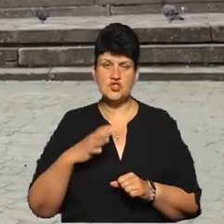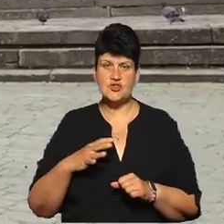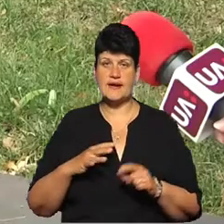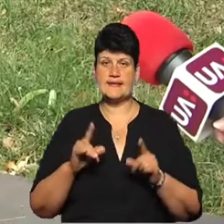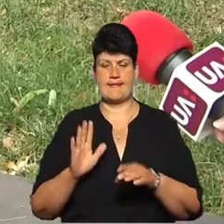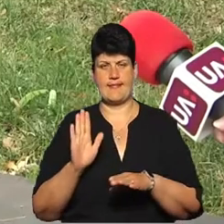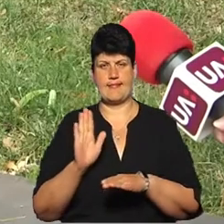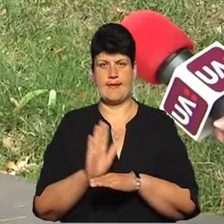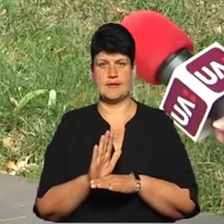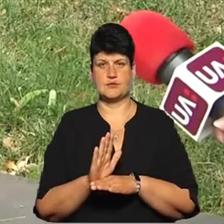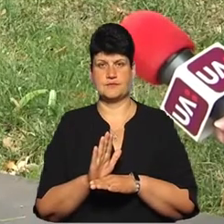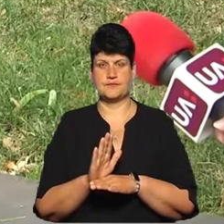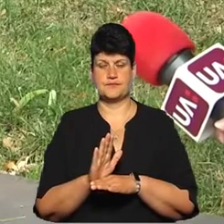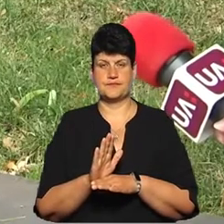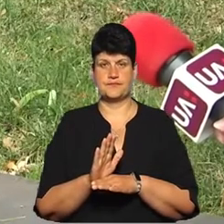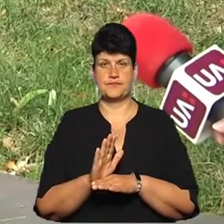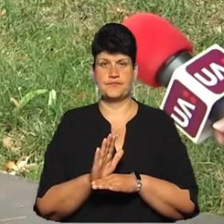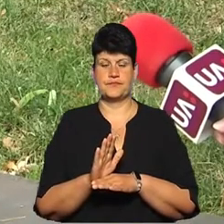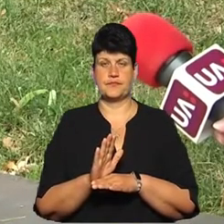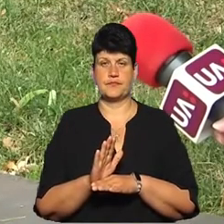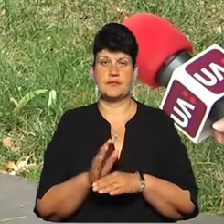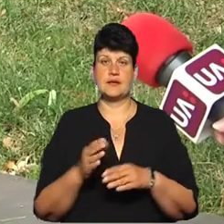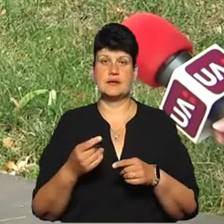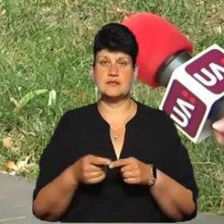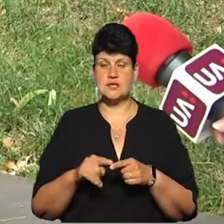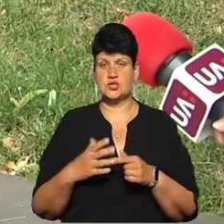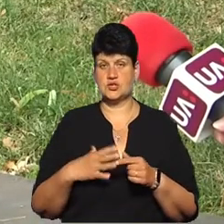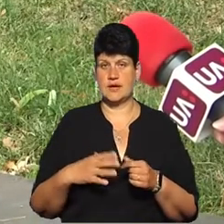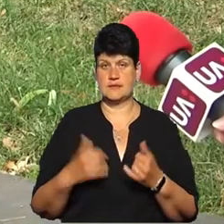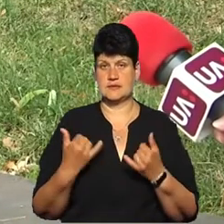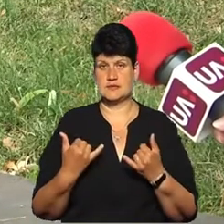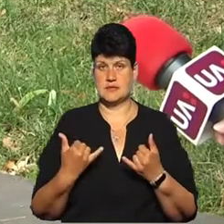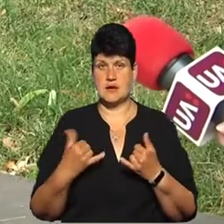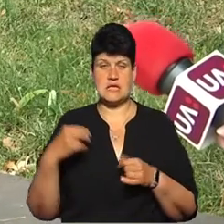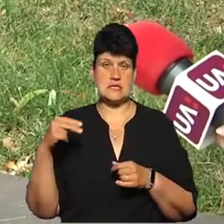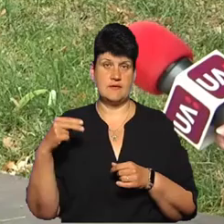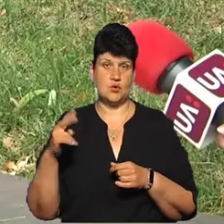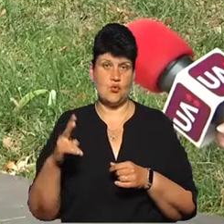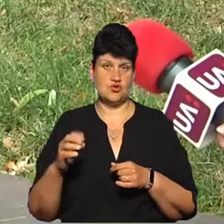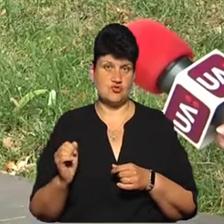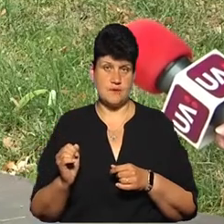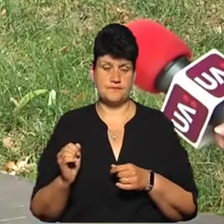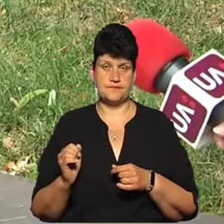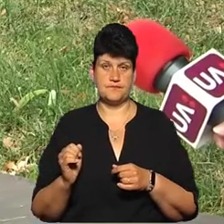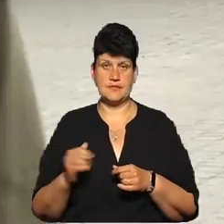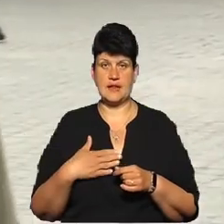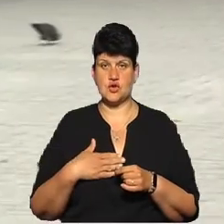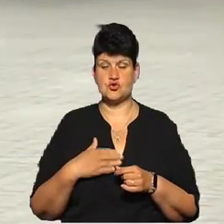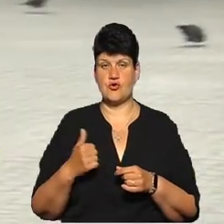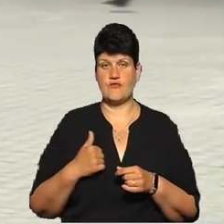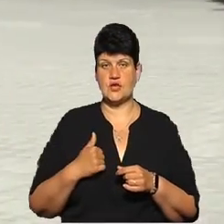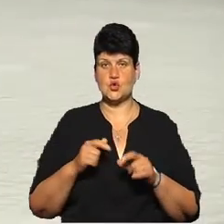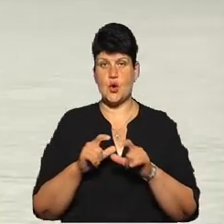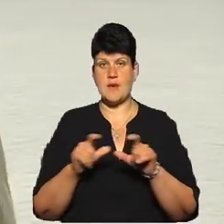наказу. Вже отримав поїздку, прийшов медичну комісію і чекаю зараз дзвіночка від нашого військомату.